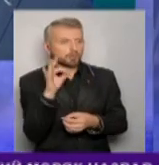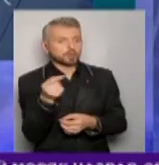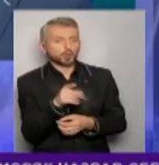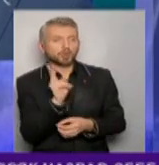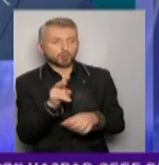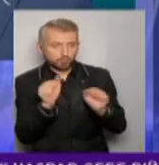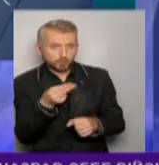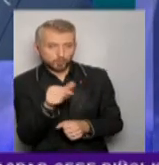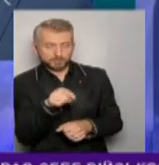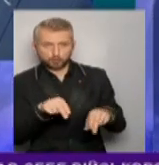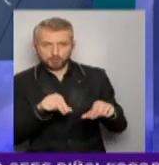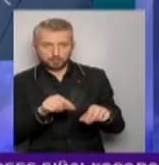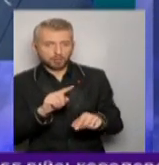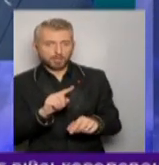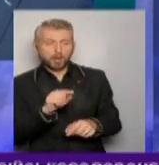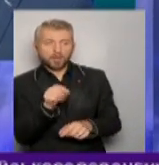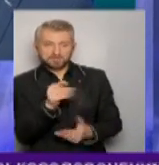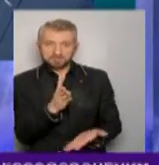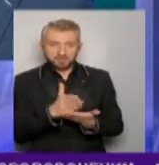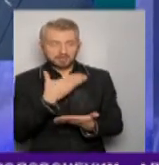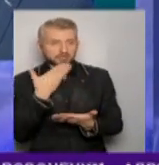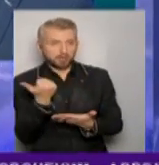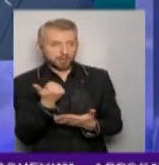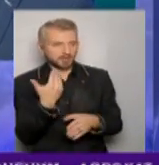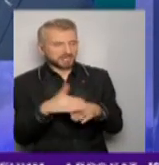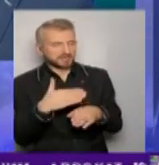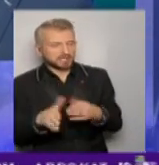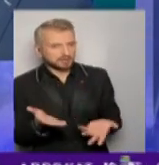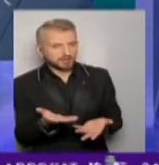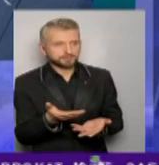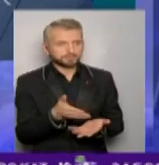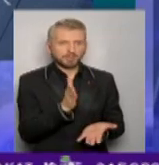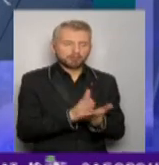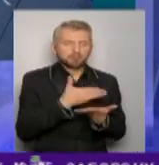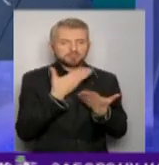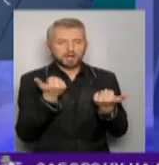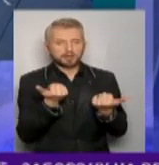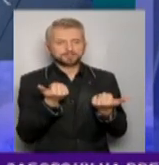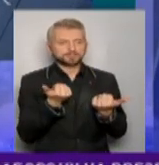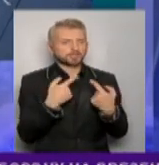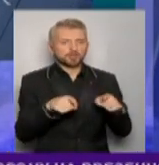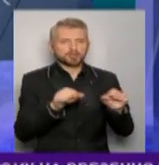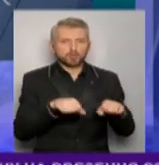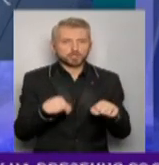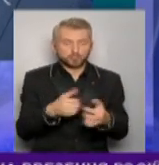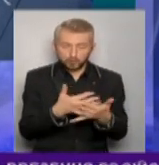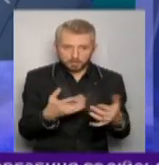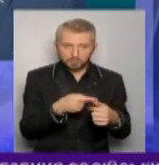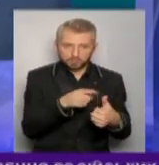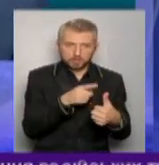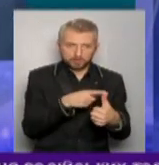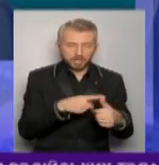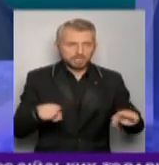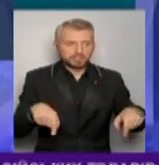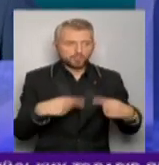цю землю, чи має він кредити, чи має там якісь інші можливості і так далі. Це перше. Тобто